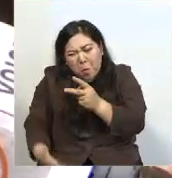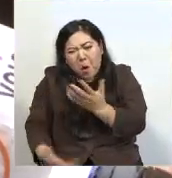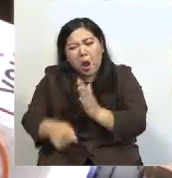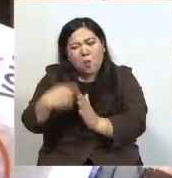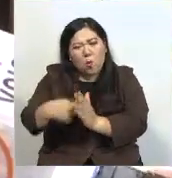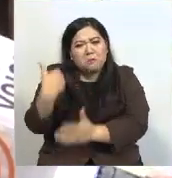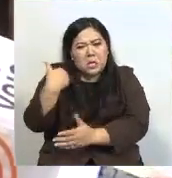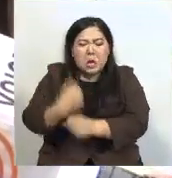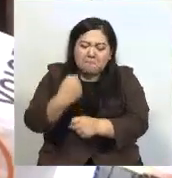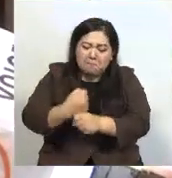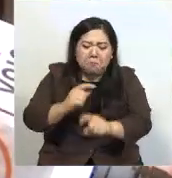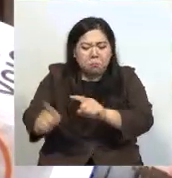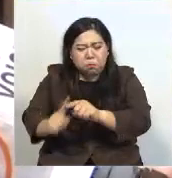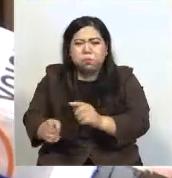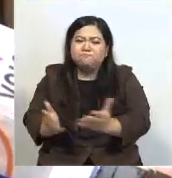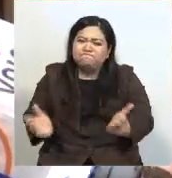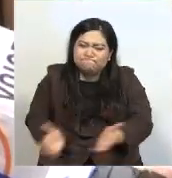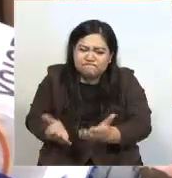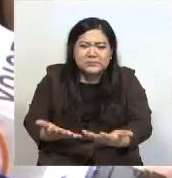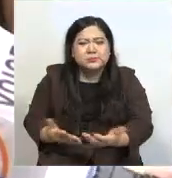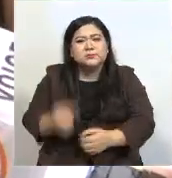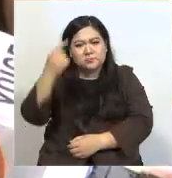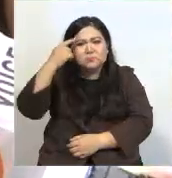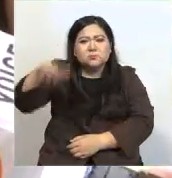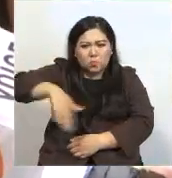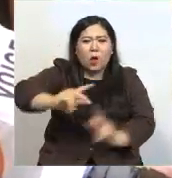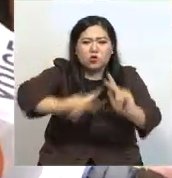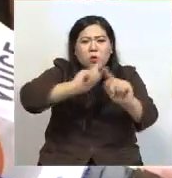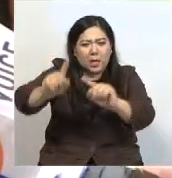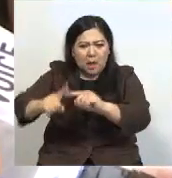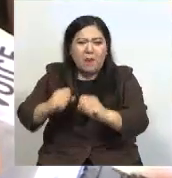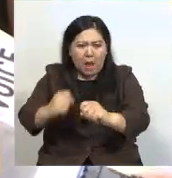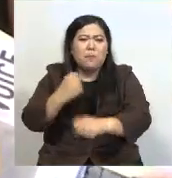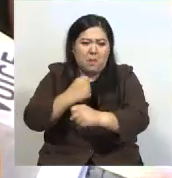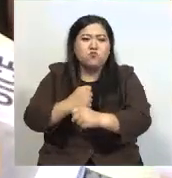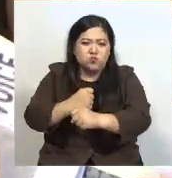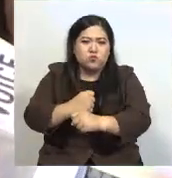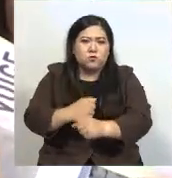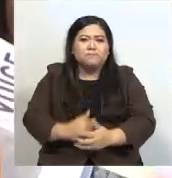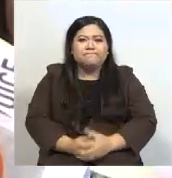นก็จะต้องเร่งรัดกันในหลายๆเรื่องซึ่งทราบว่าทุกๆกระทรวงกำลังเร่งรัดกันอยู่นะครับ